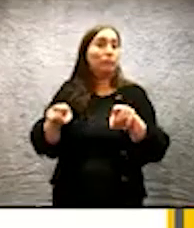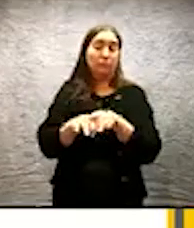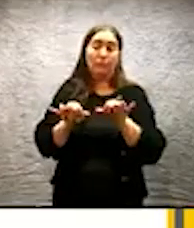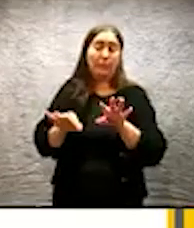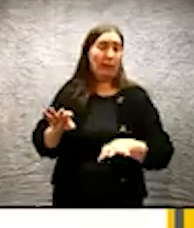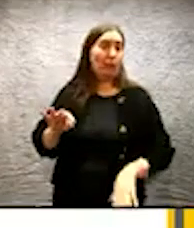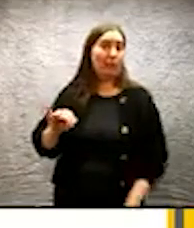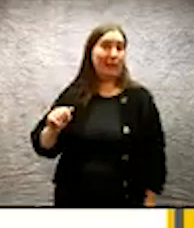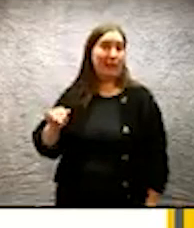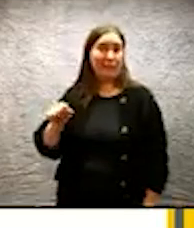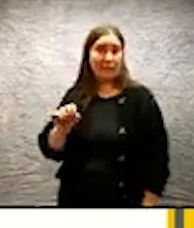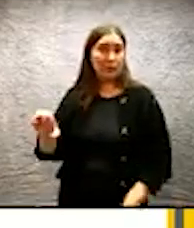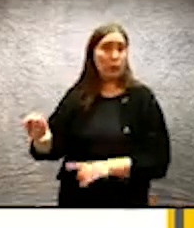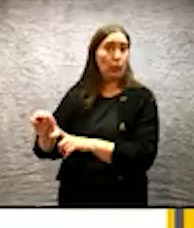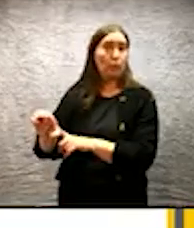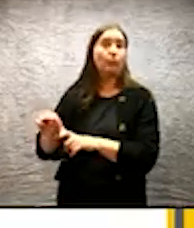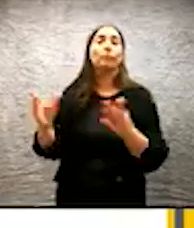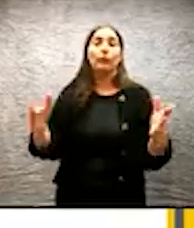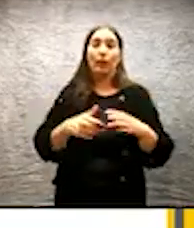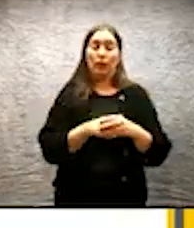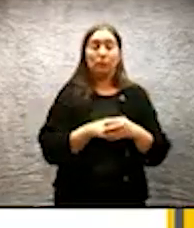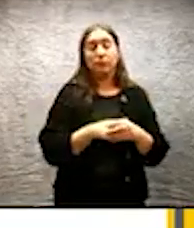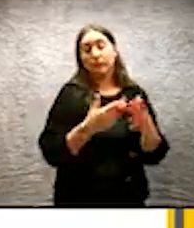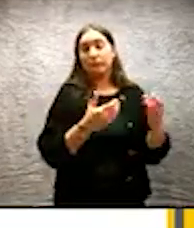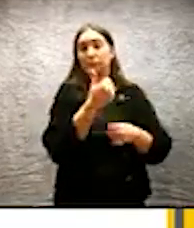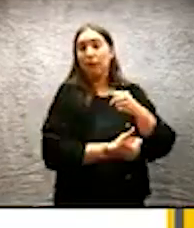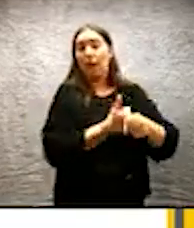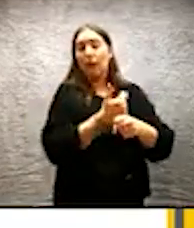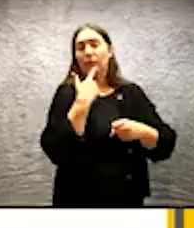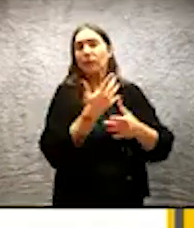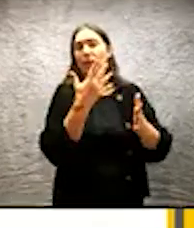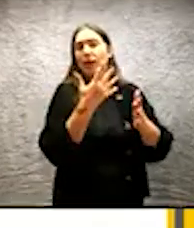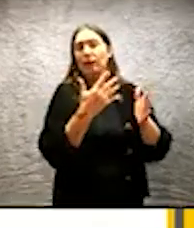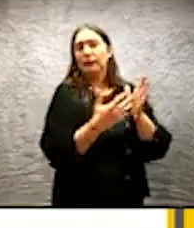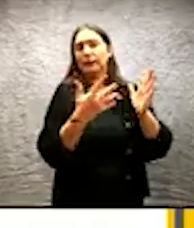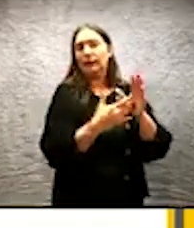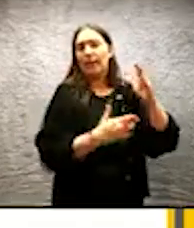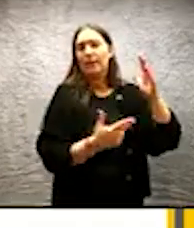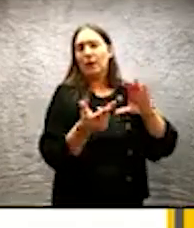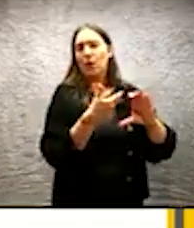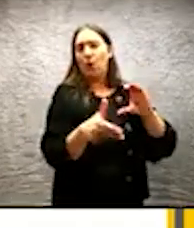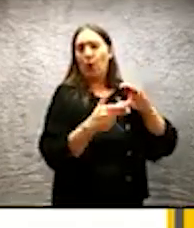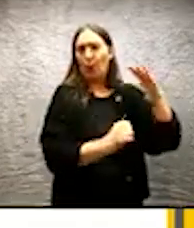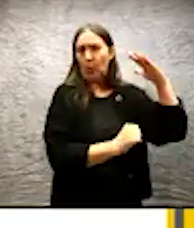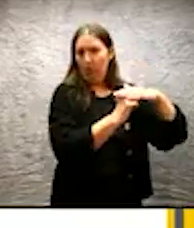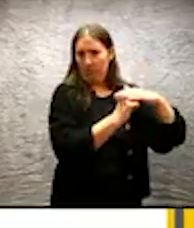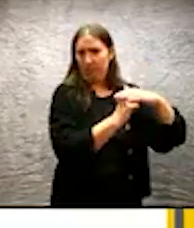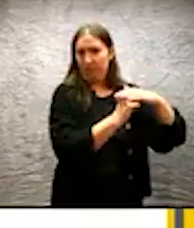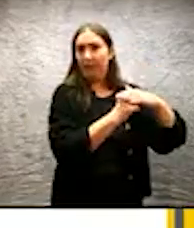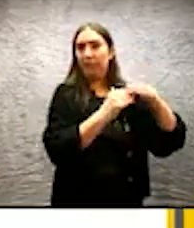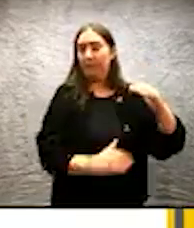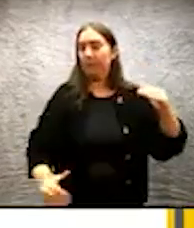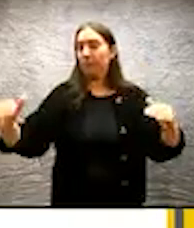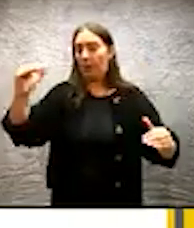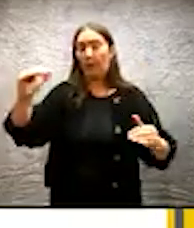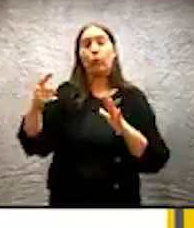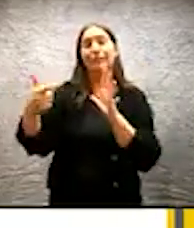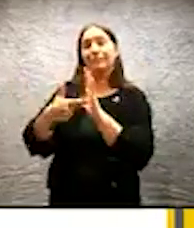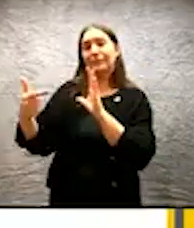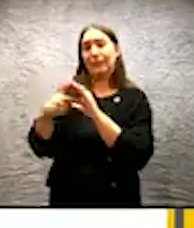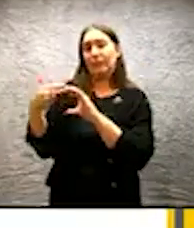annuel fixé à 5 000 euros, hein, c'est un montant maximum pour les agents, et 7 000 euros pour les chefs de